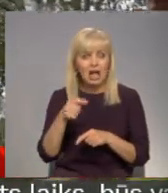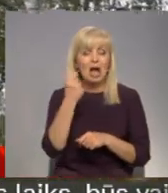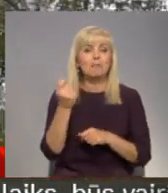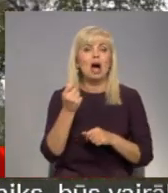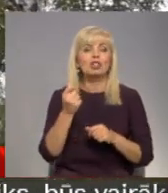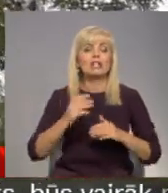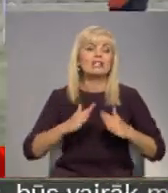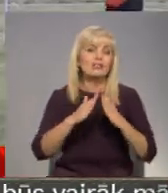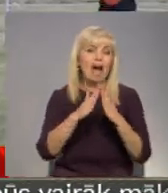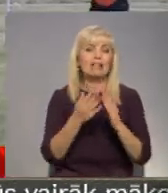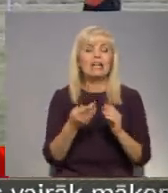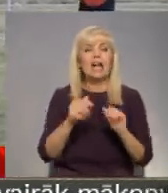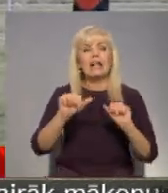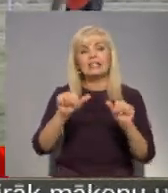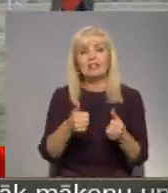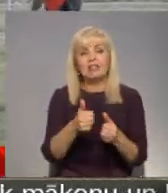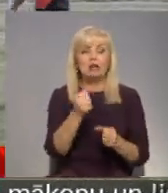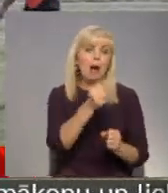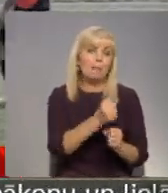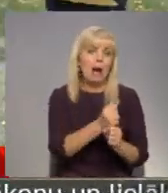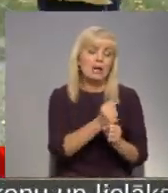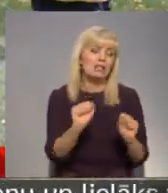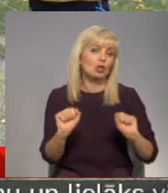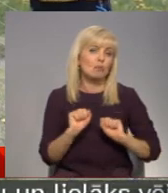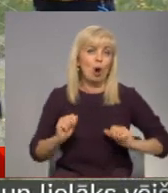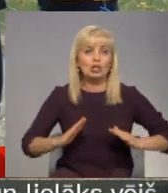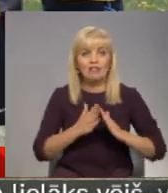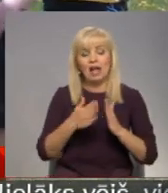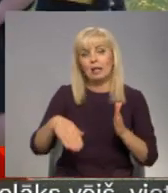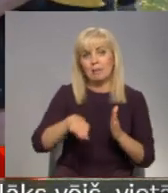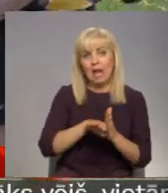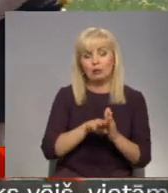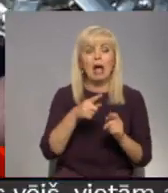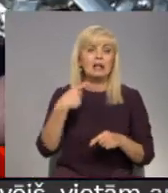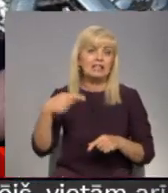Kabilē šogad izveidot par pagasta sporta svētkiem, kuros piedalījās dalībnieki arī no